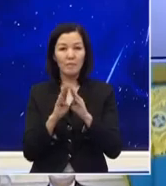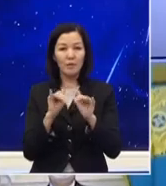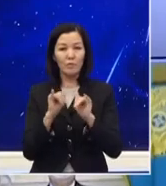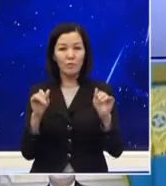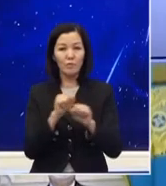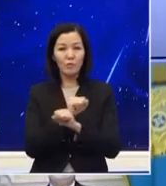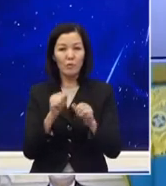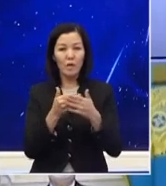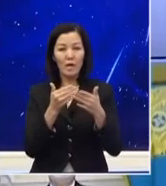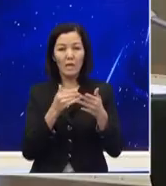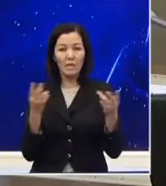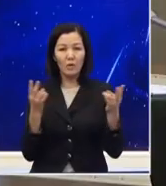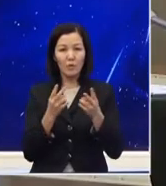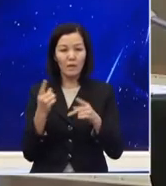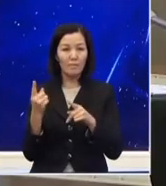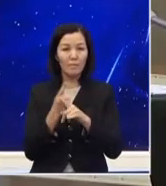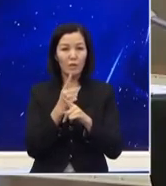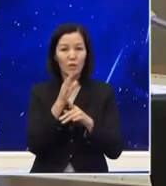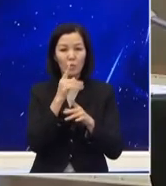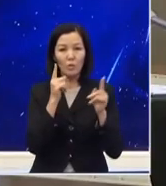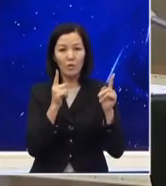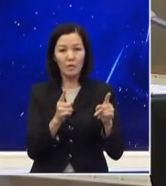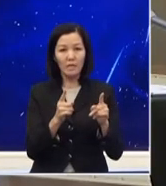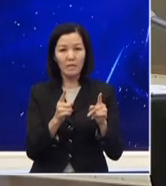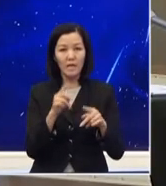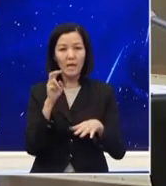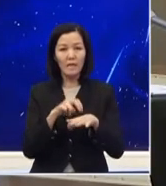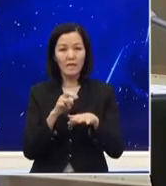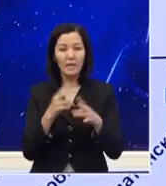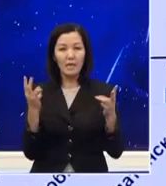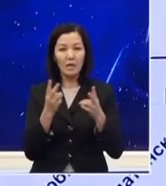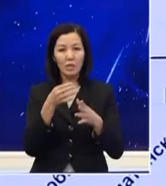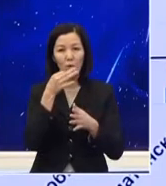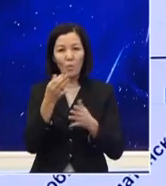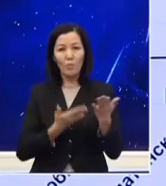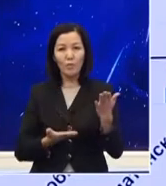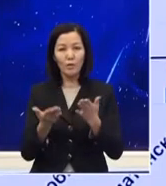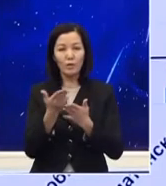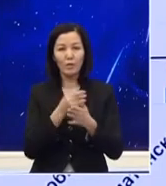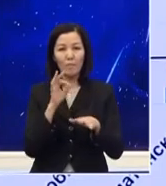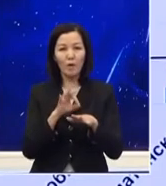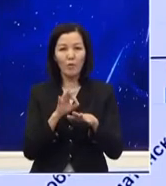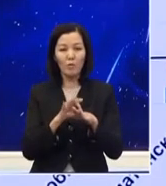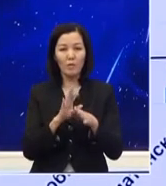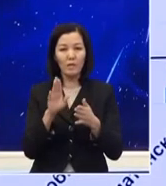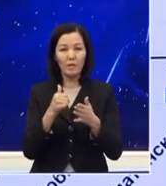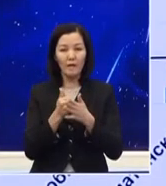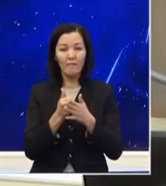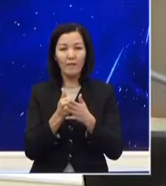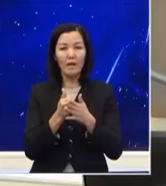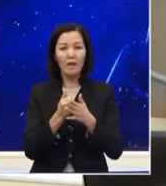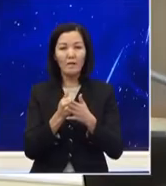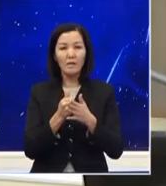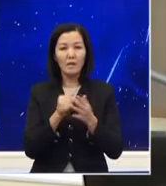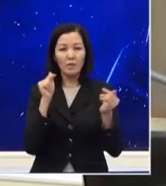жол бермей, алдын алу керек. Бірінші толқын кезінде отандық дәрігерлер тиісті тәжірибе жинап, дерттің негізгі белгілерін айқындап,